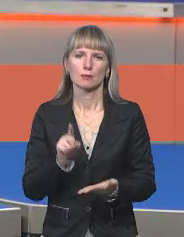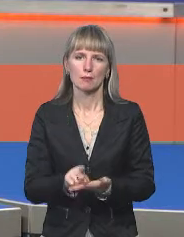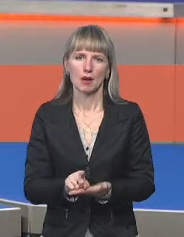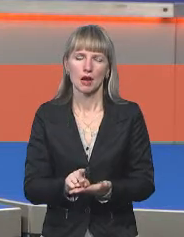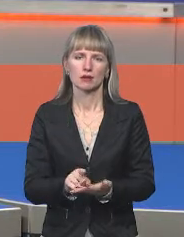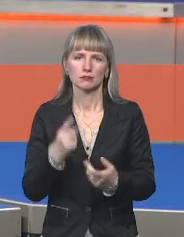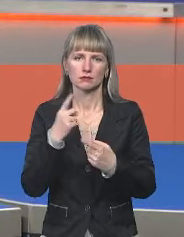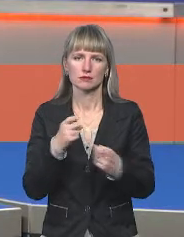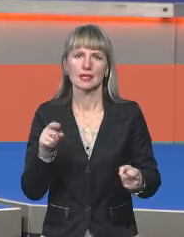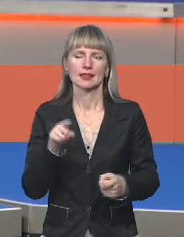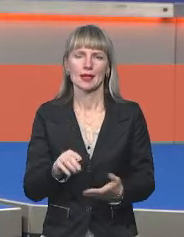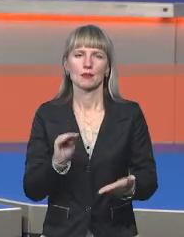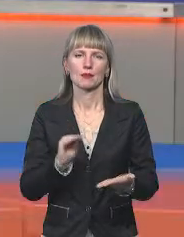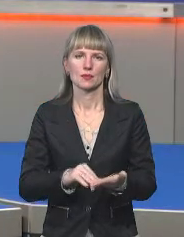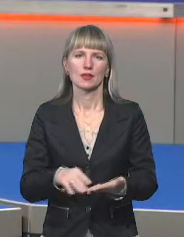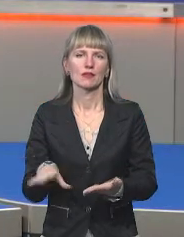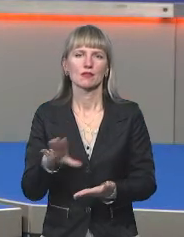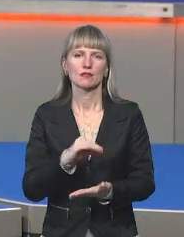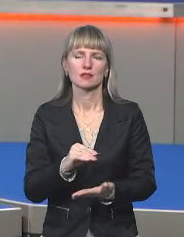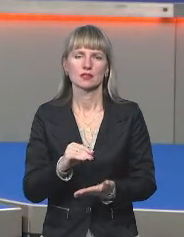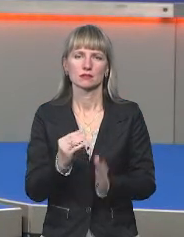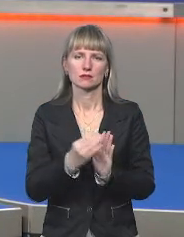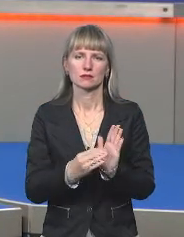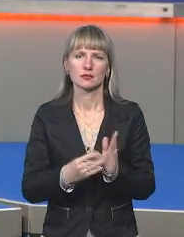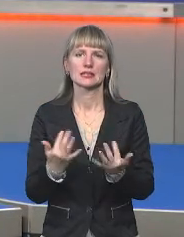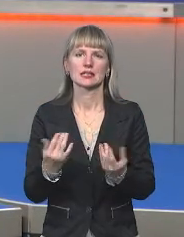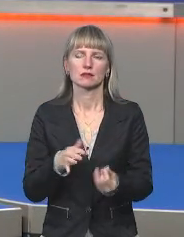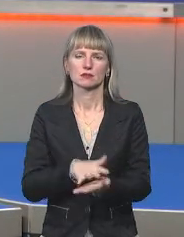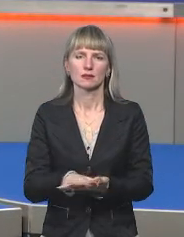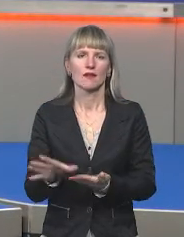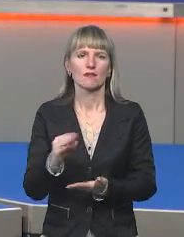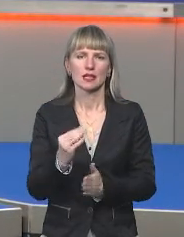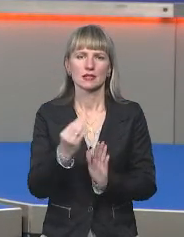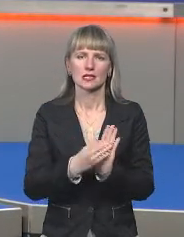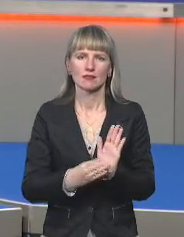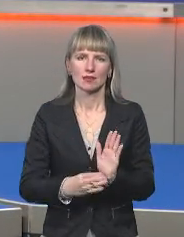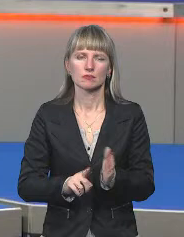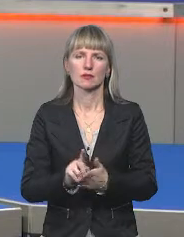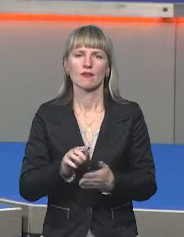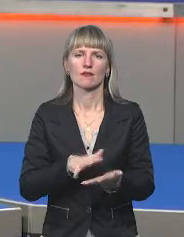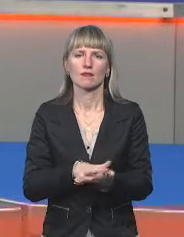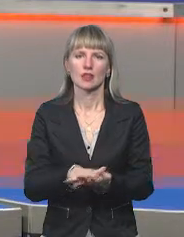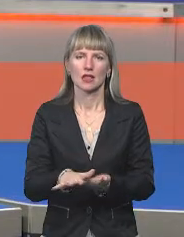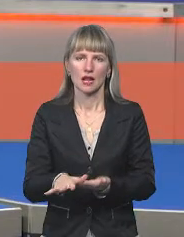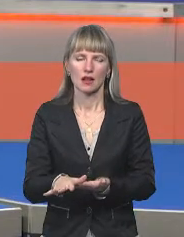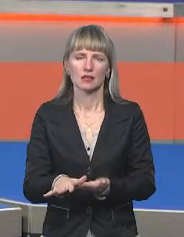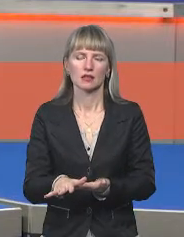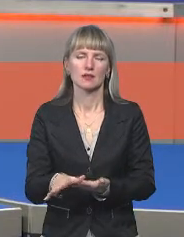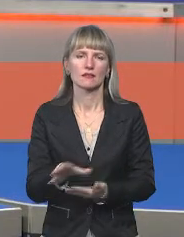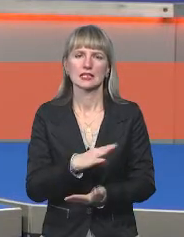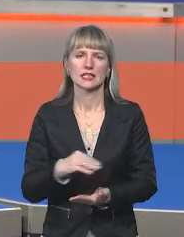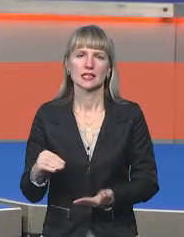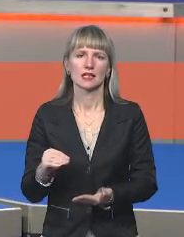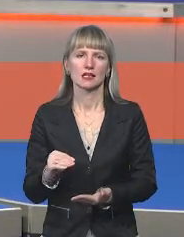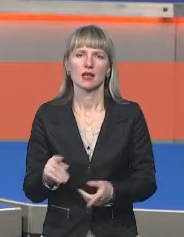І там зазначаються всі кошторис, весь звіт, починаючи з витрат, видатків всіх,